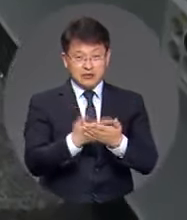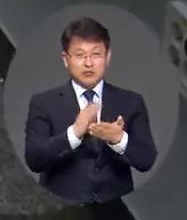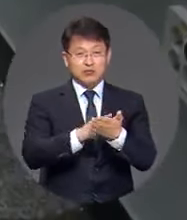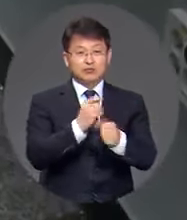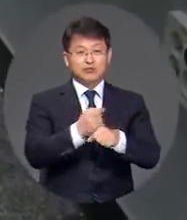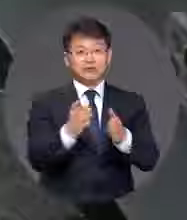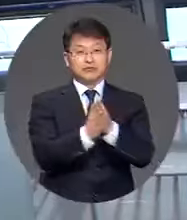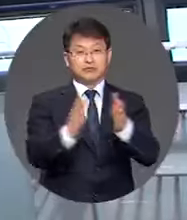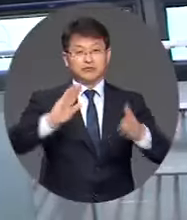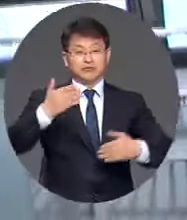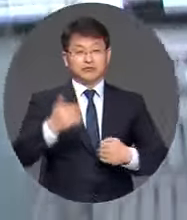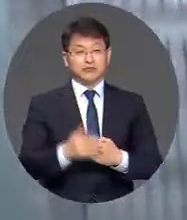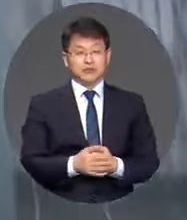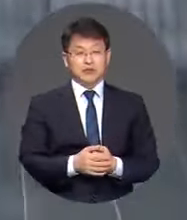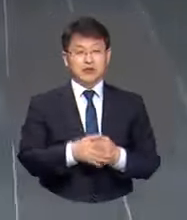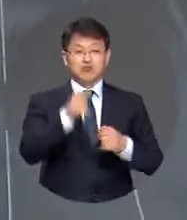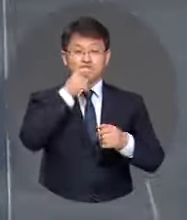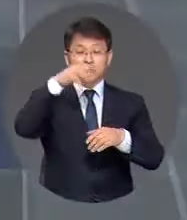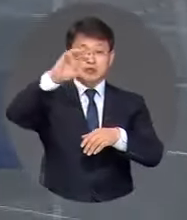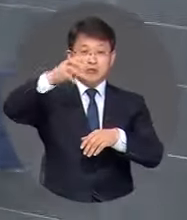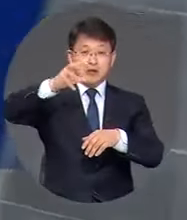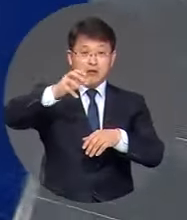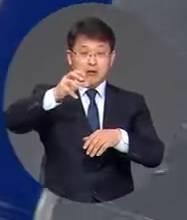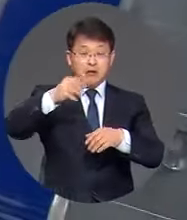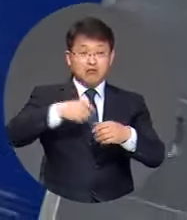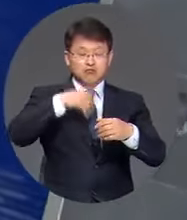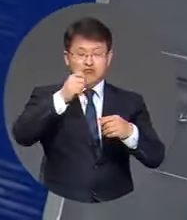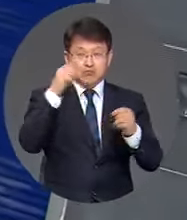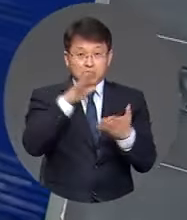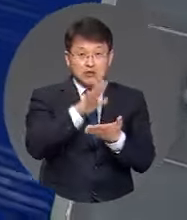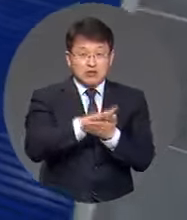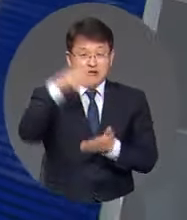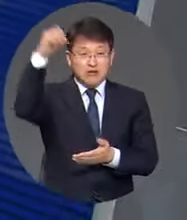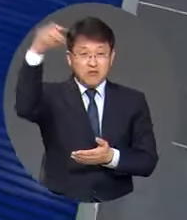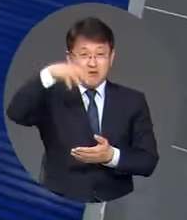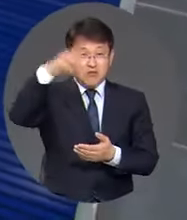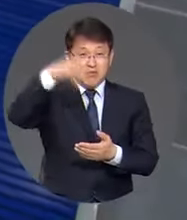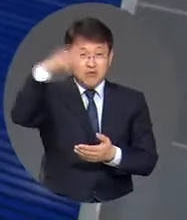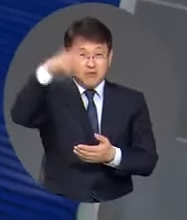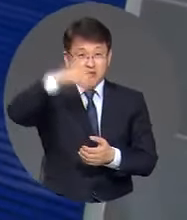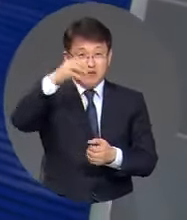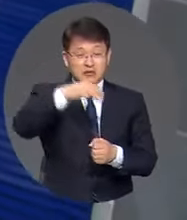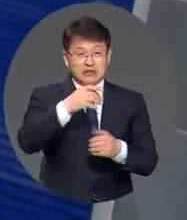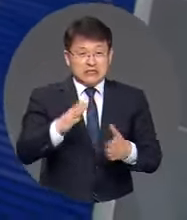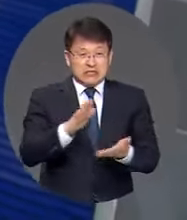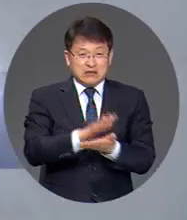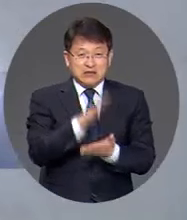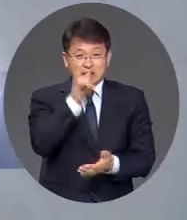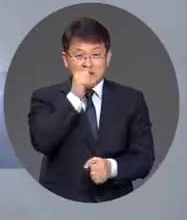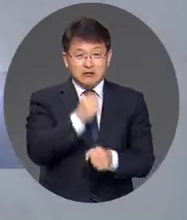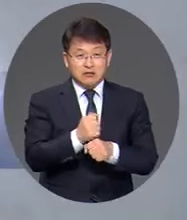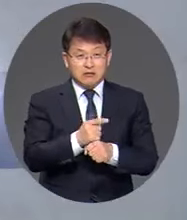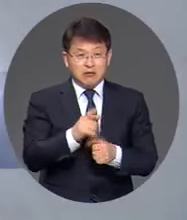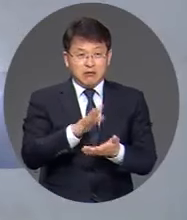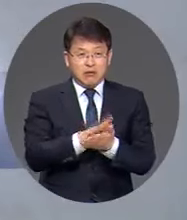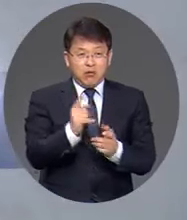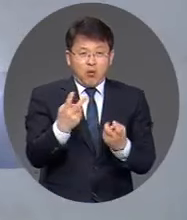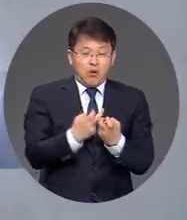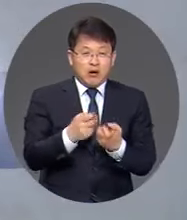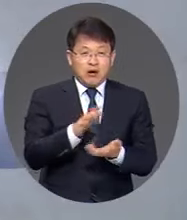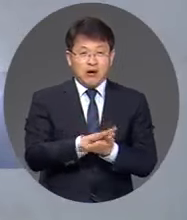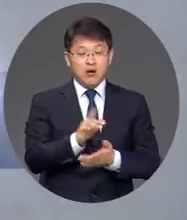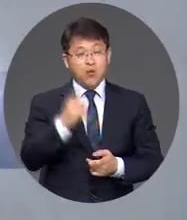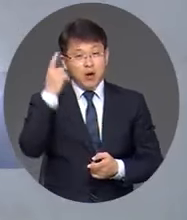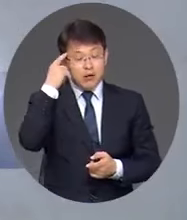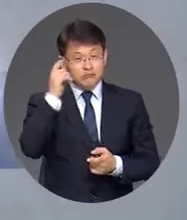나선 겁니다. 저도 꼭지가 털이니까 막 물이 막 뜨신 물이 김이 나오면서 팍팍팍팍 이러더라고. 그래 내가 뜨거워가고 막 어떻게